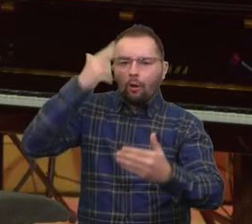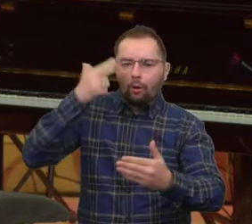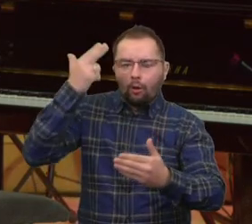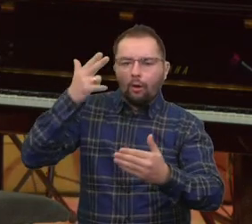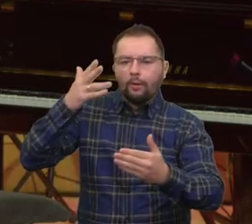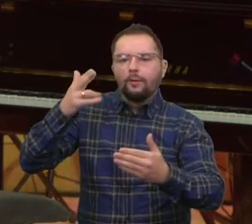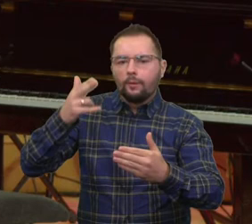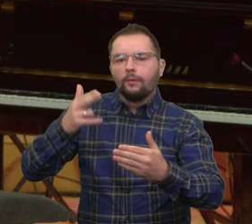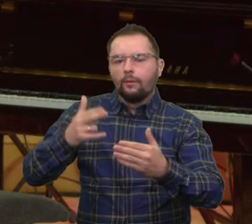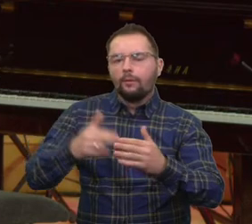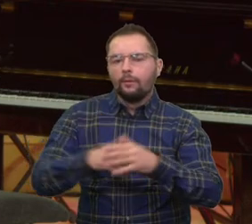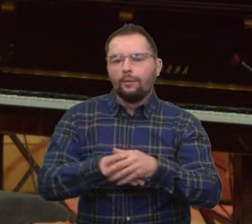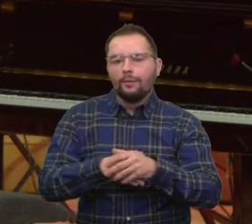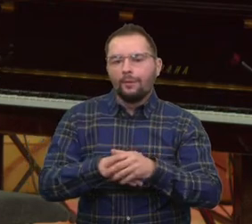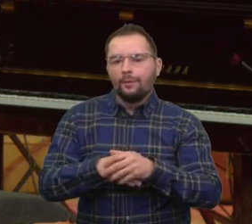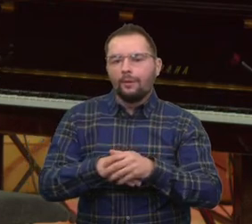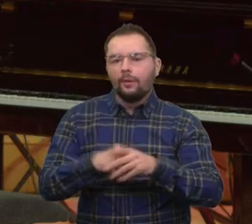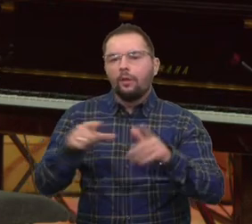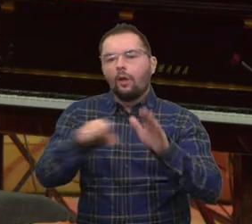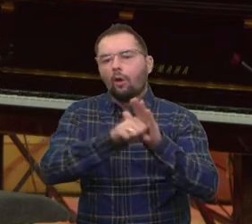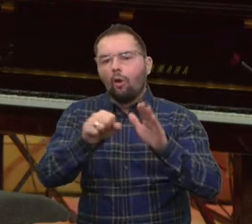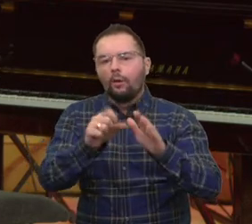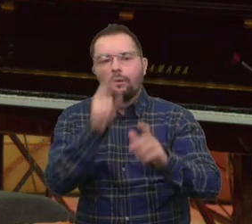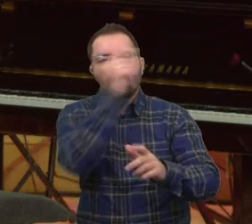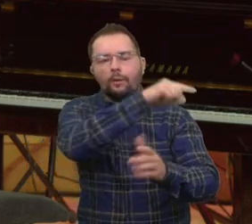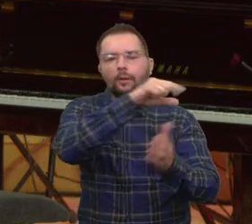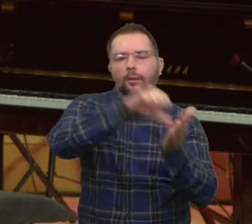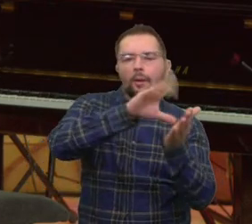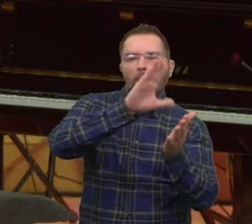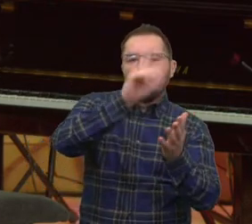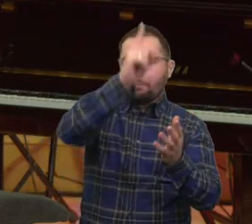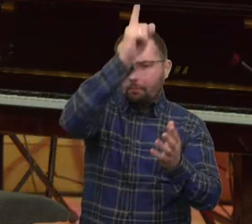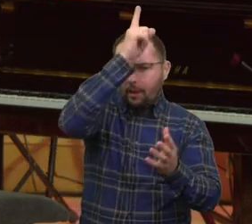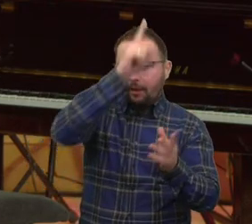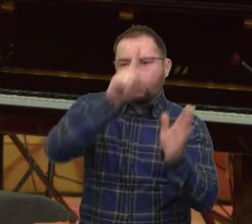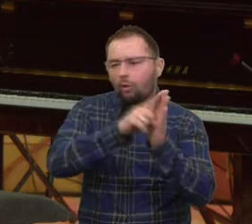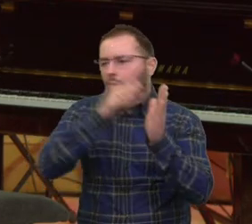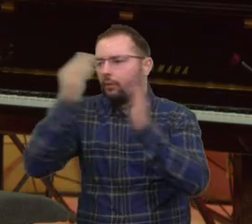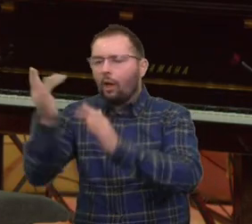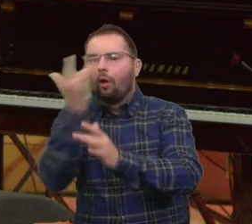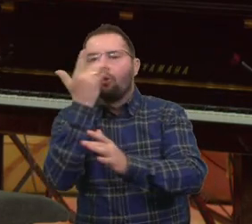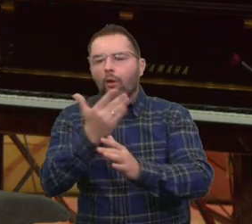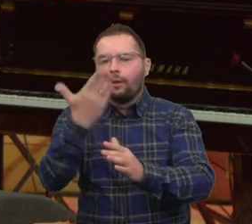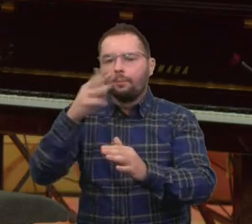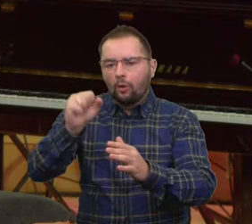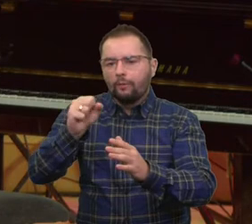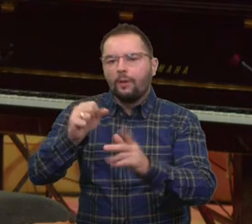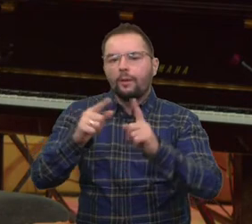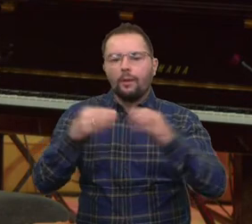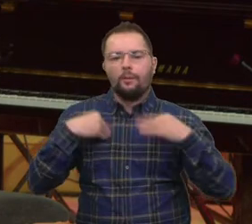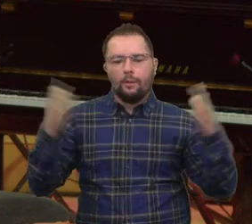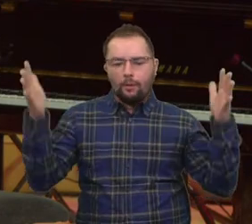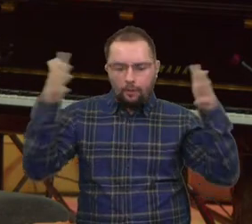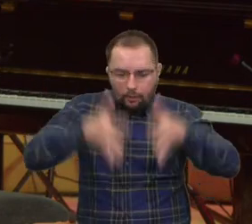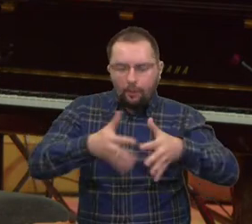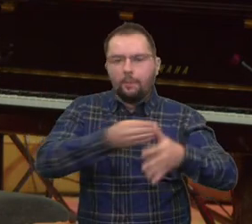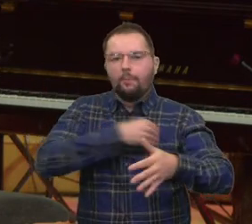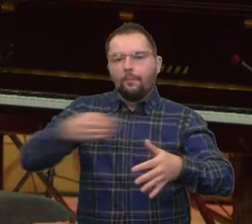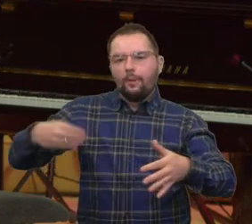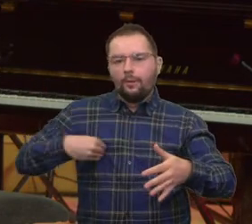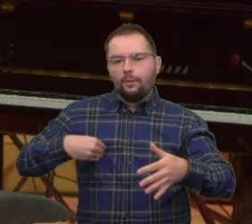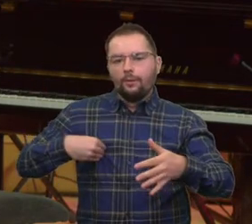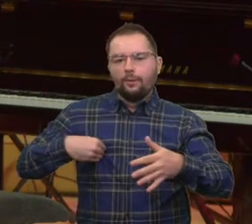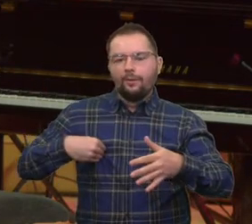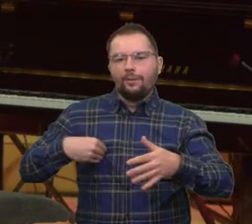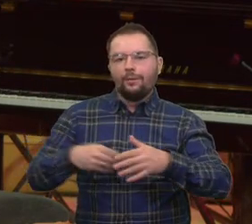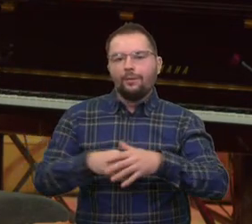po Estonię, od Berlina po Władywostok, a my mówiliśmy o samorządnej Rzeczypospolitej, która się nam